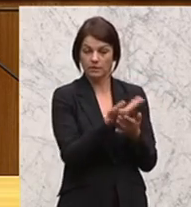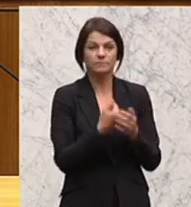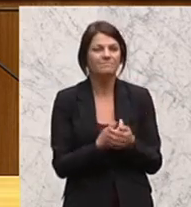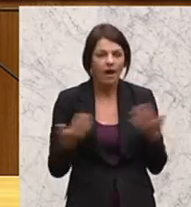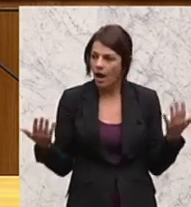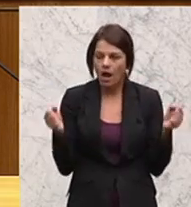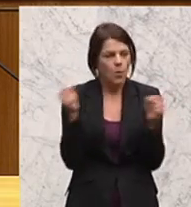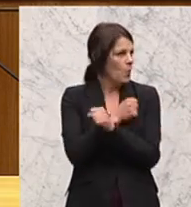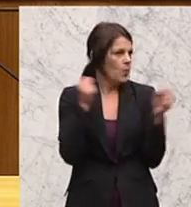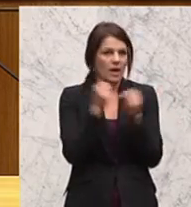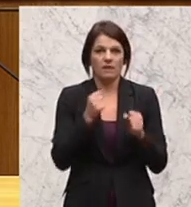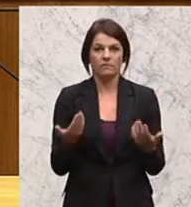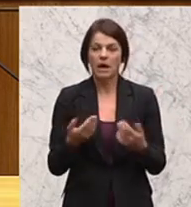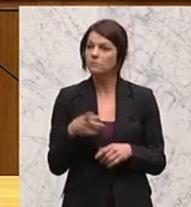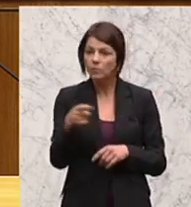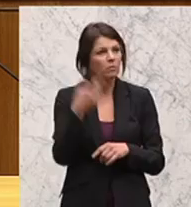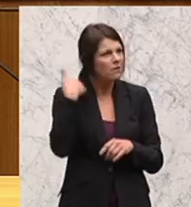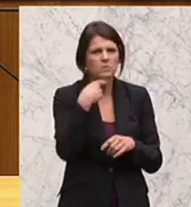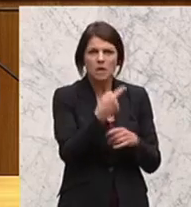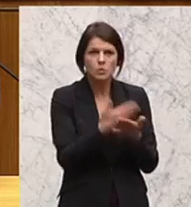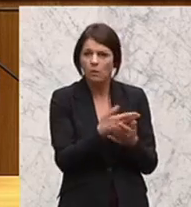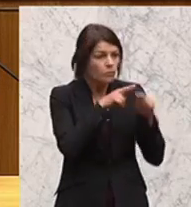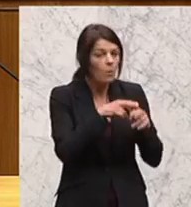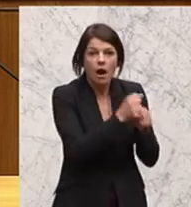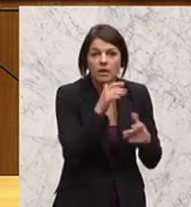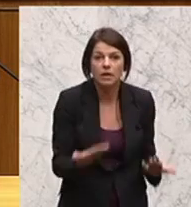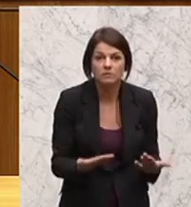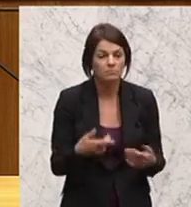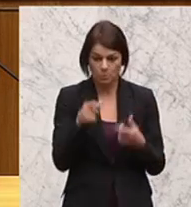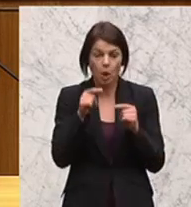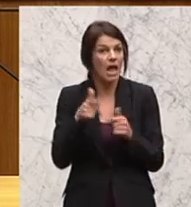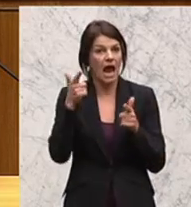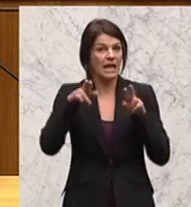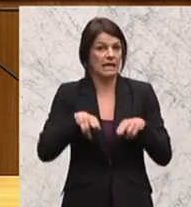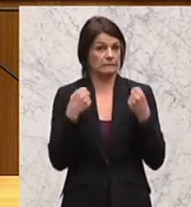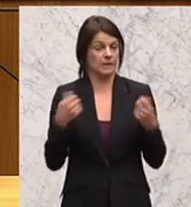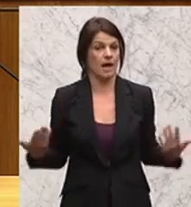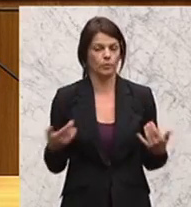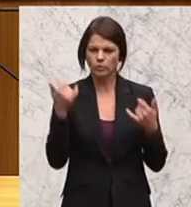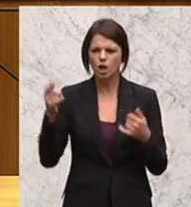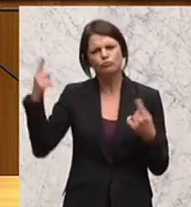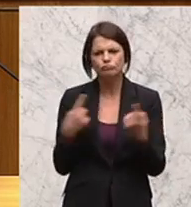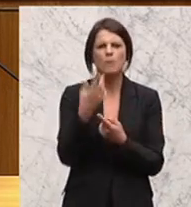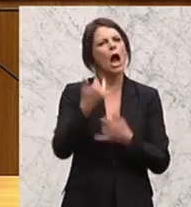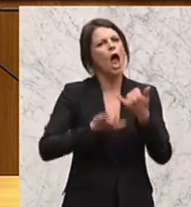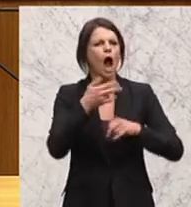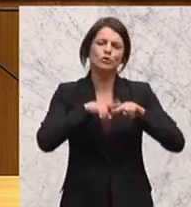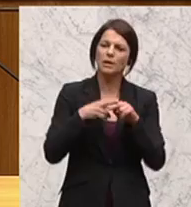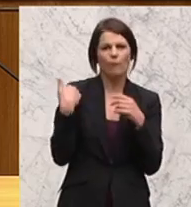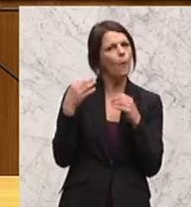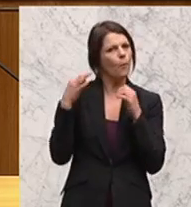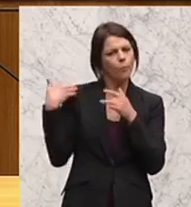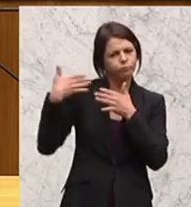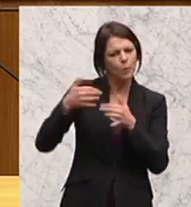natürlich unglaublich, wenn man sich auf nichts verlassen kann und wenn es keine Rechtssicherheit gibt und wenn Sie jetzt hergehen und nach wenigen Jahren eines guten